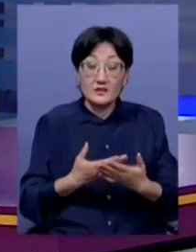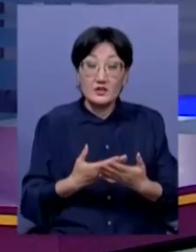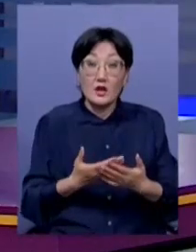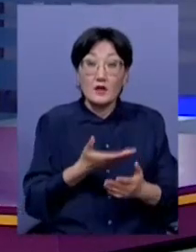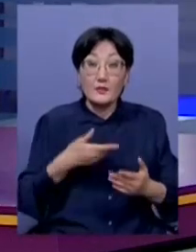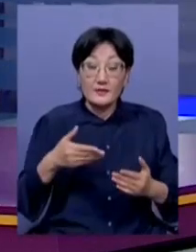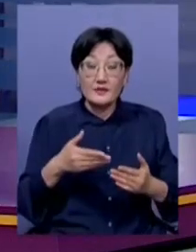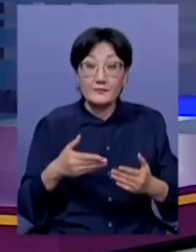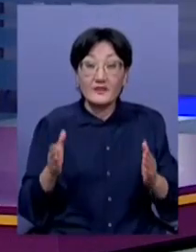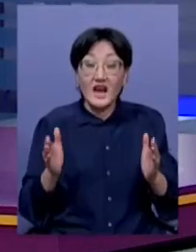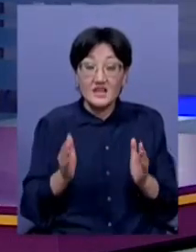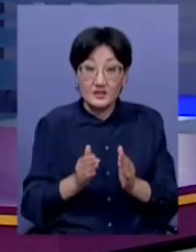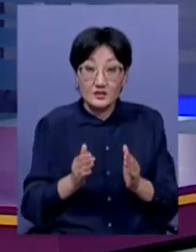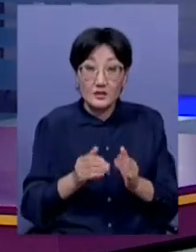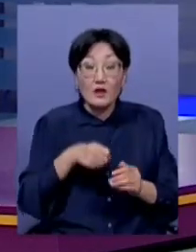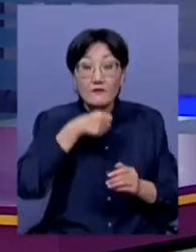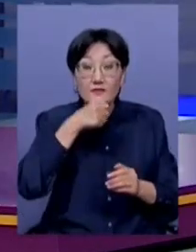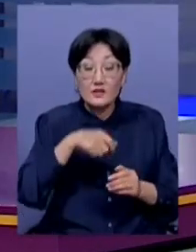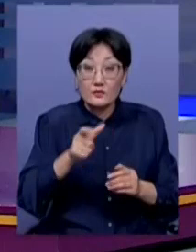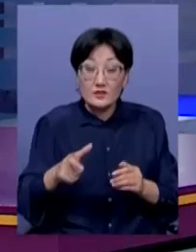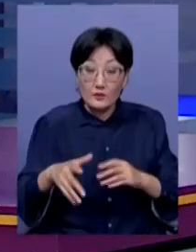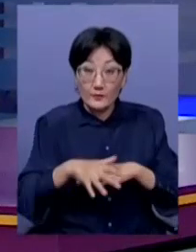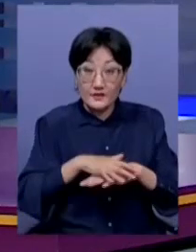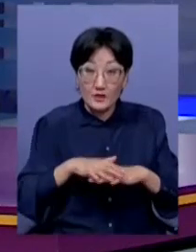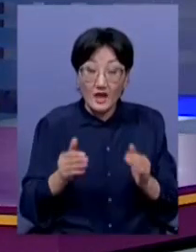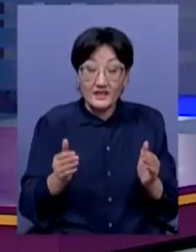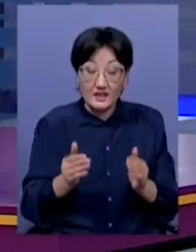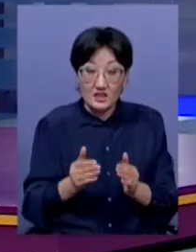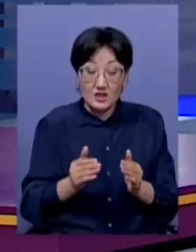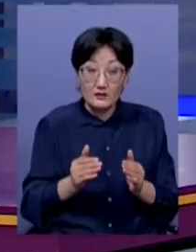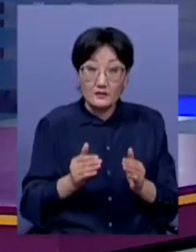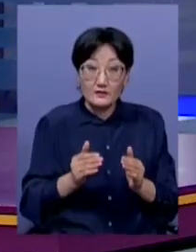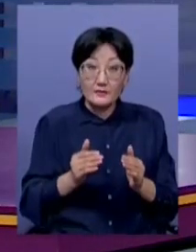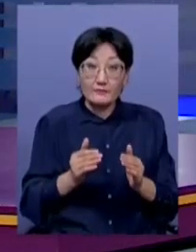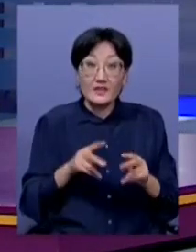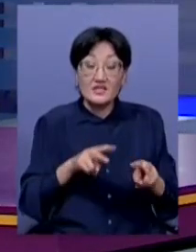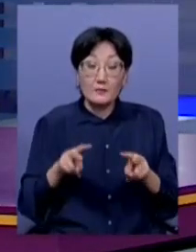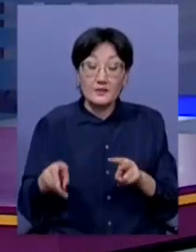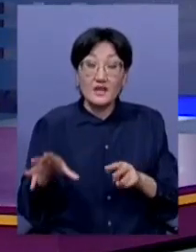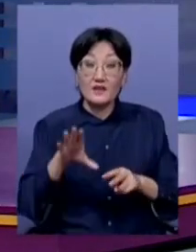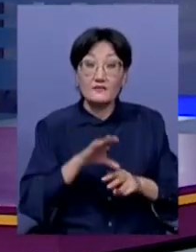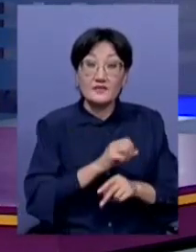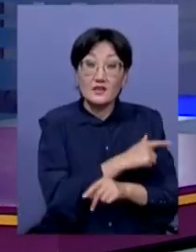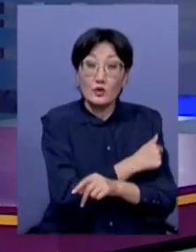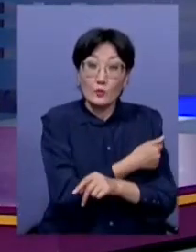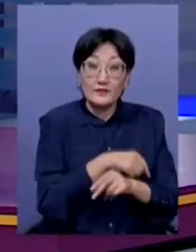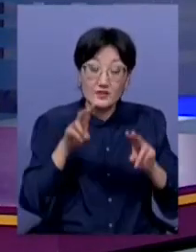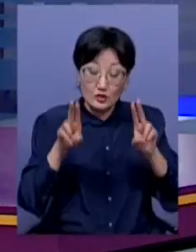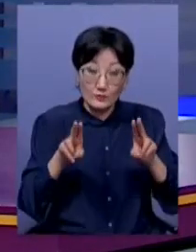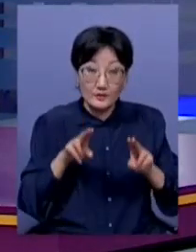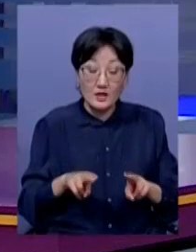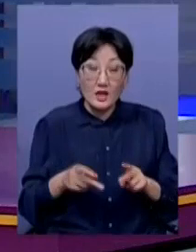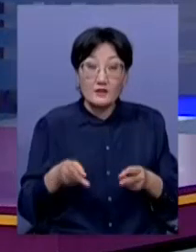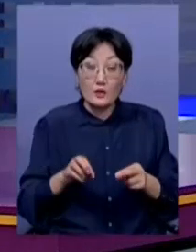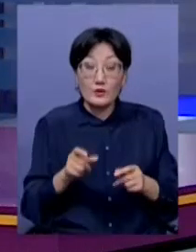мы, ограничивая взрослое, да, население, ограничивая и соблюдая все меры предосторожности для